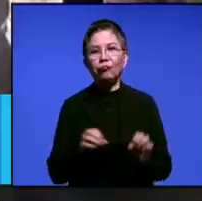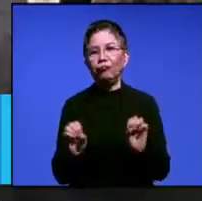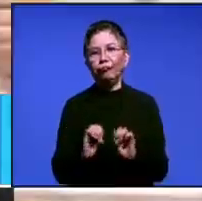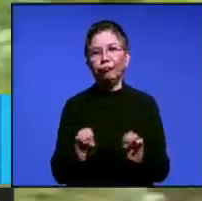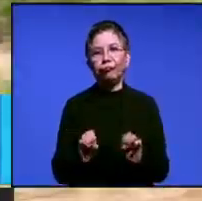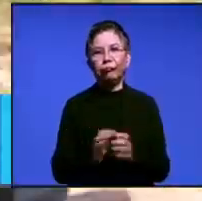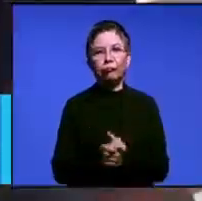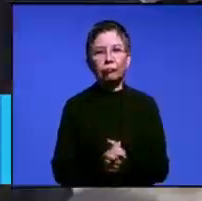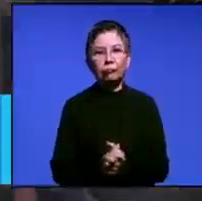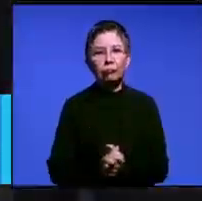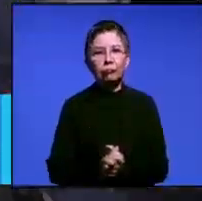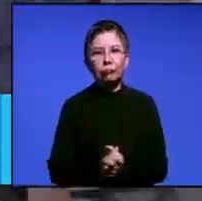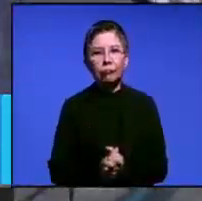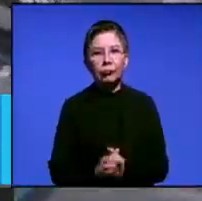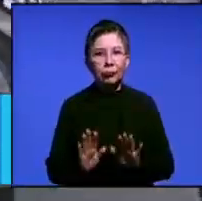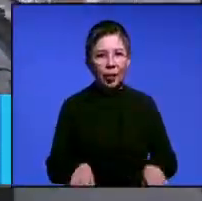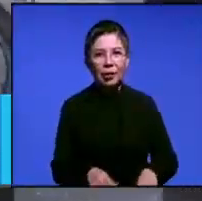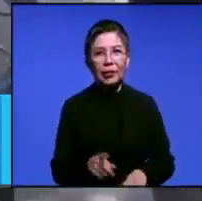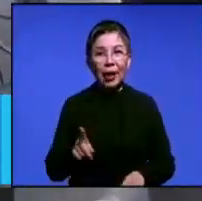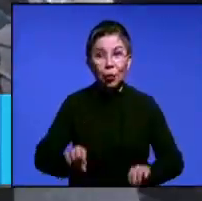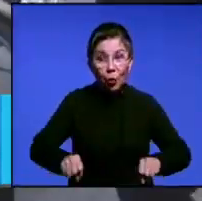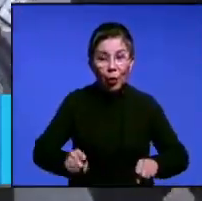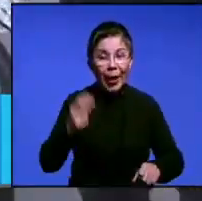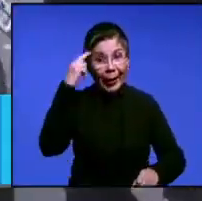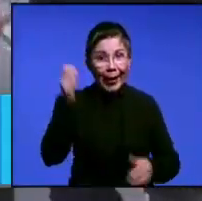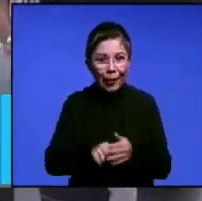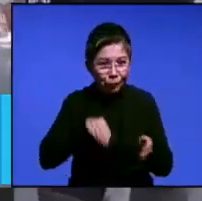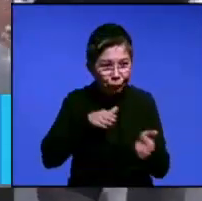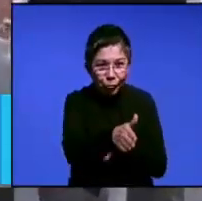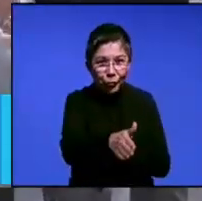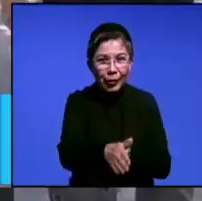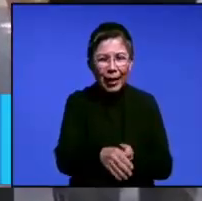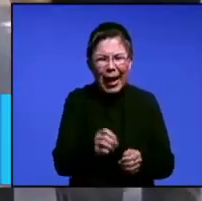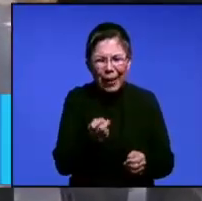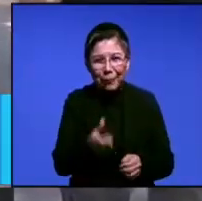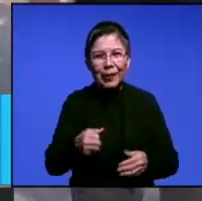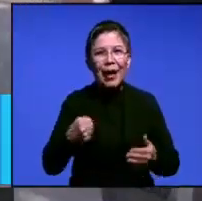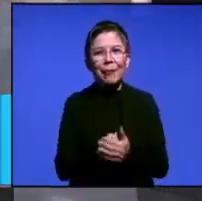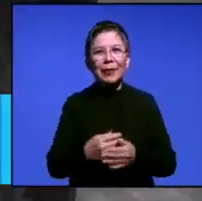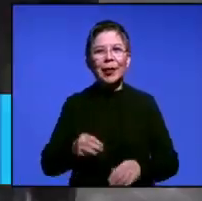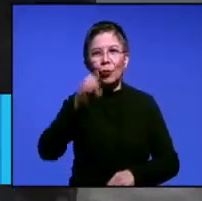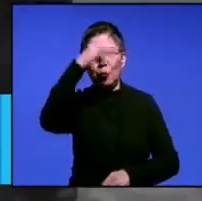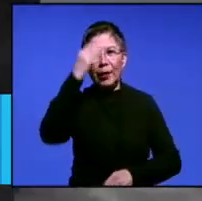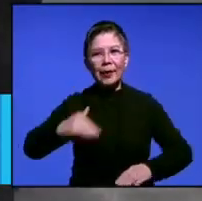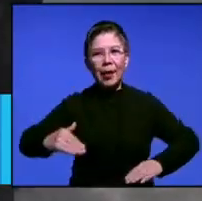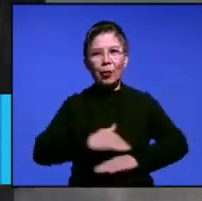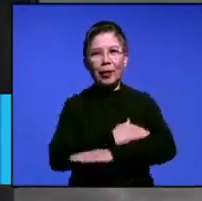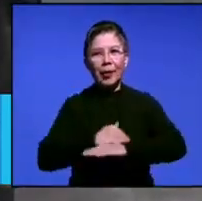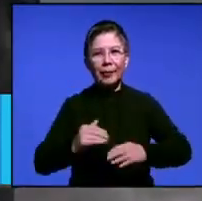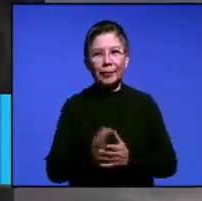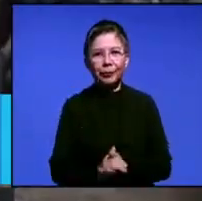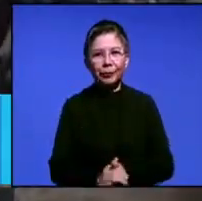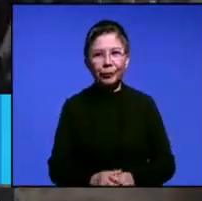ini. Ada pula ulah seorang pemotor yang nekat menerobos barikade hingga nyaris menabrak seorang polantas.